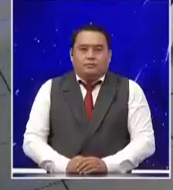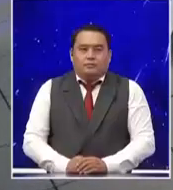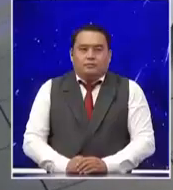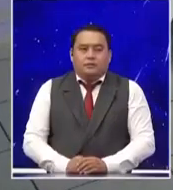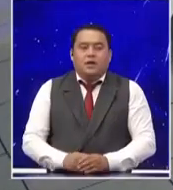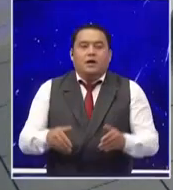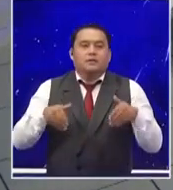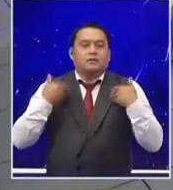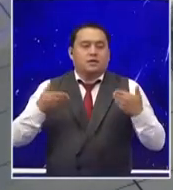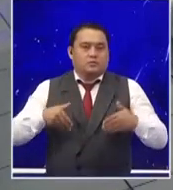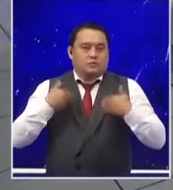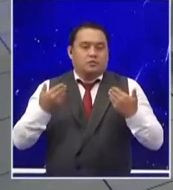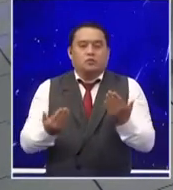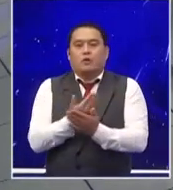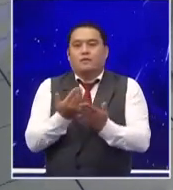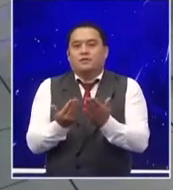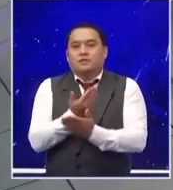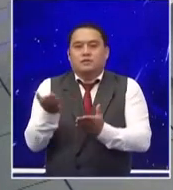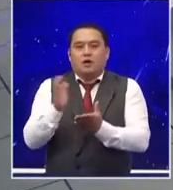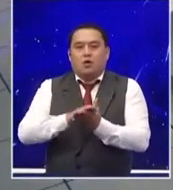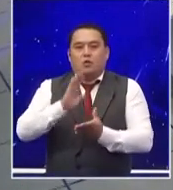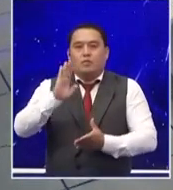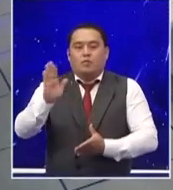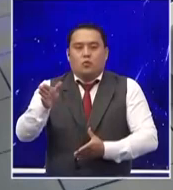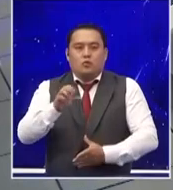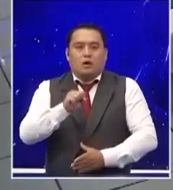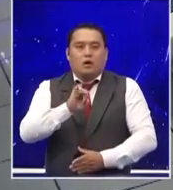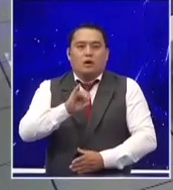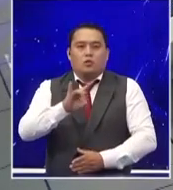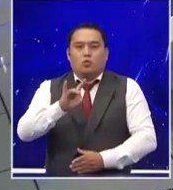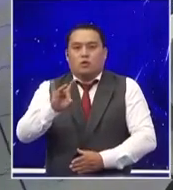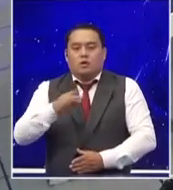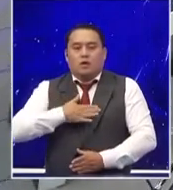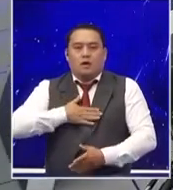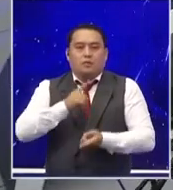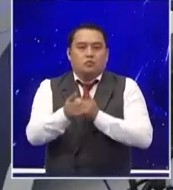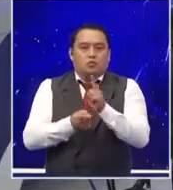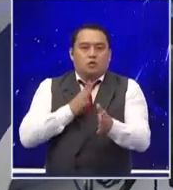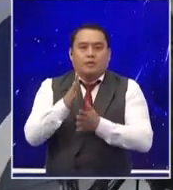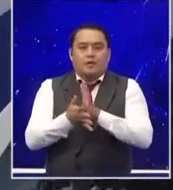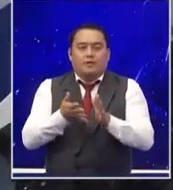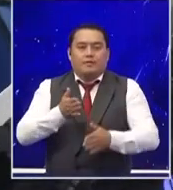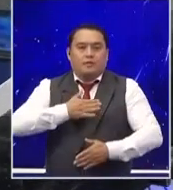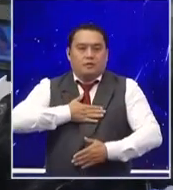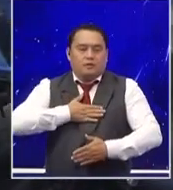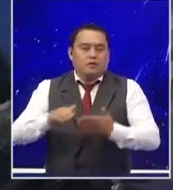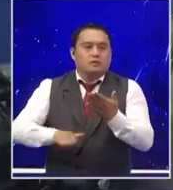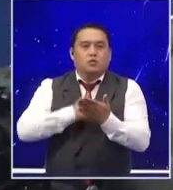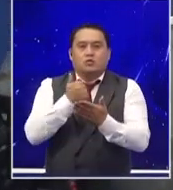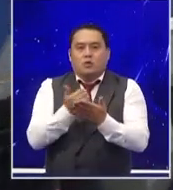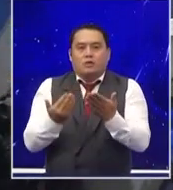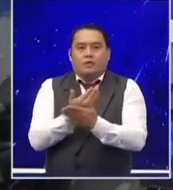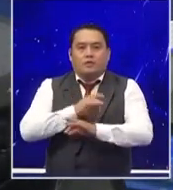здравствуйте в эфире телеканала жетысу новости студии для вас работает айнур ханова сурдоперевод обеспечивает мара джумабеков начале выпуска